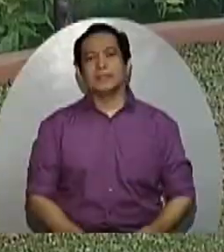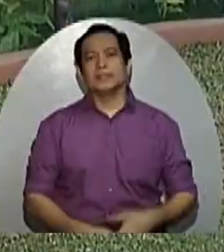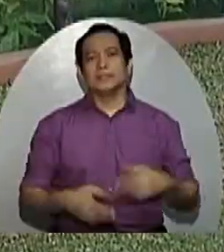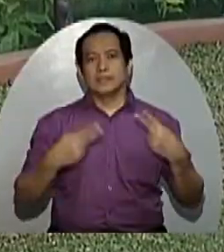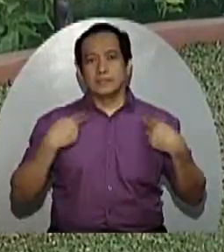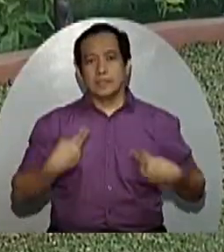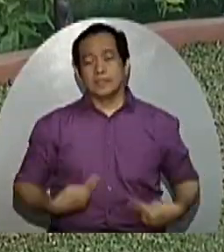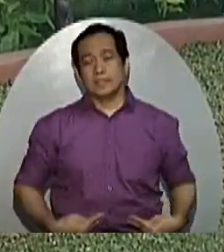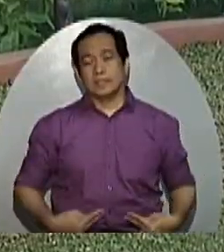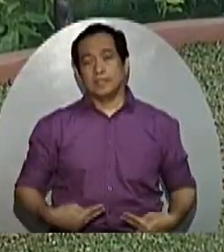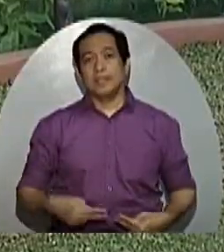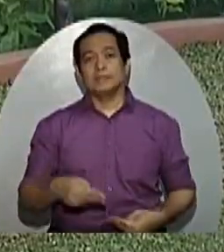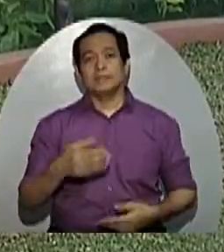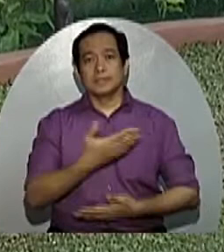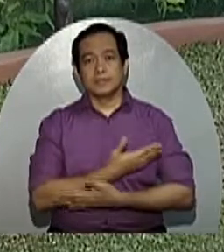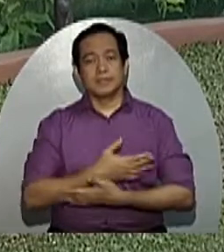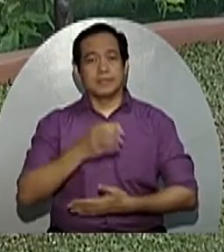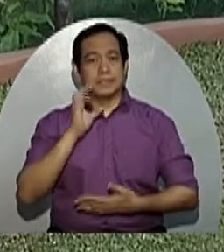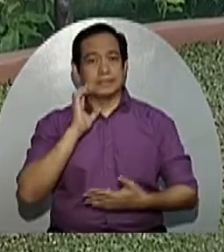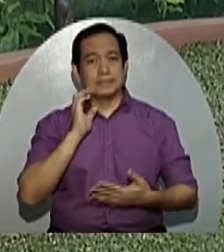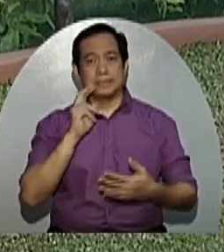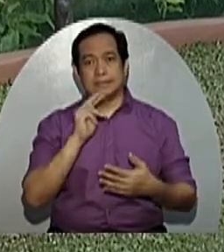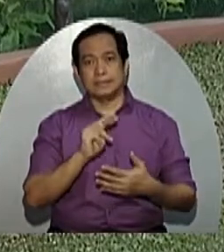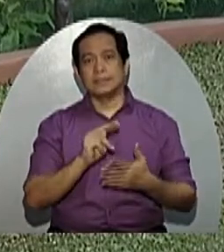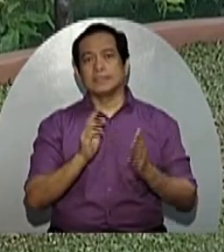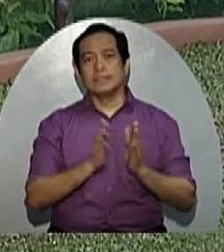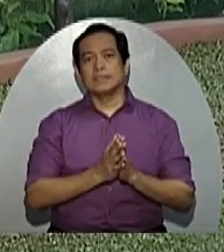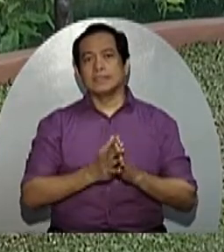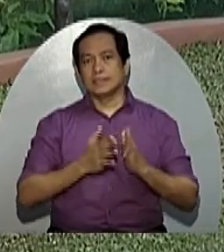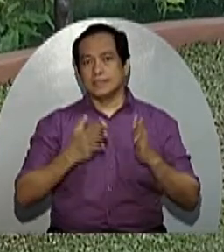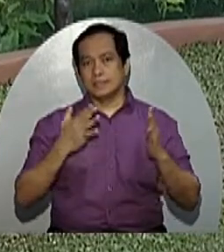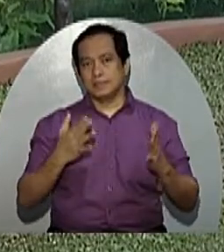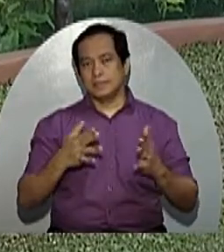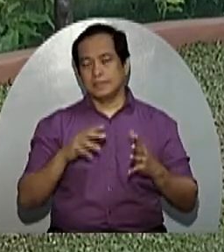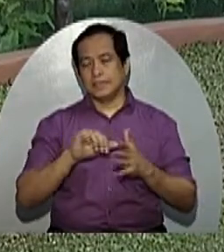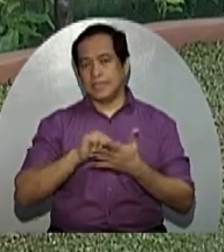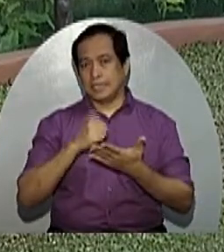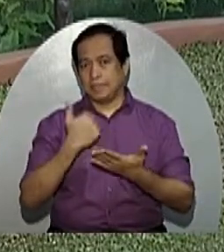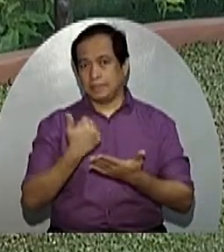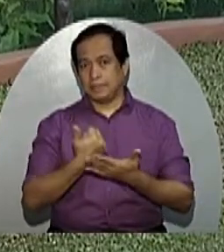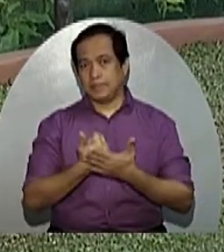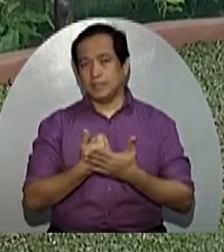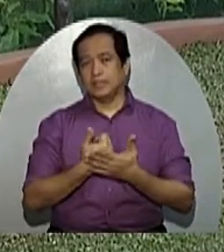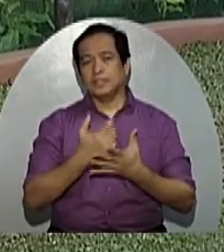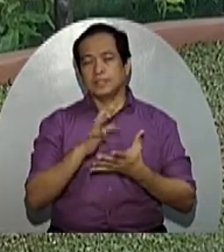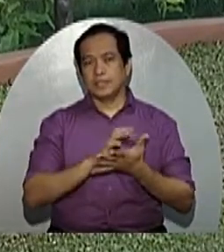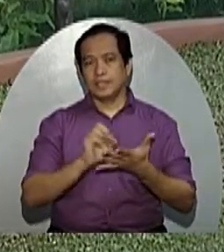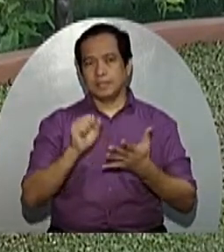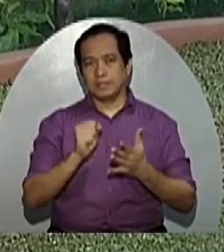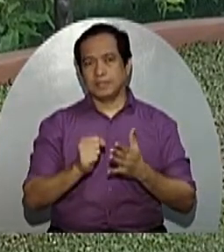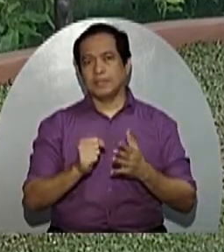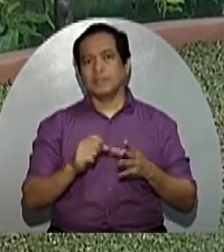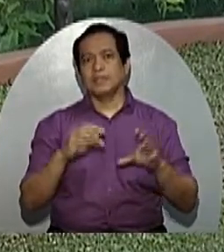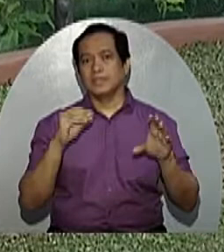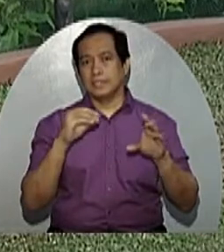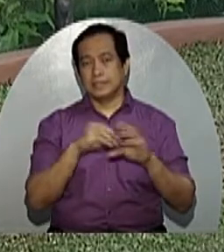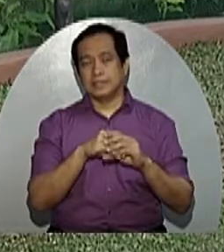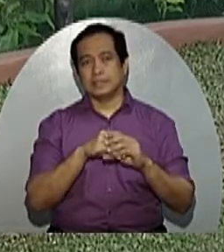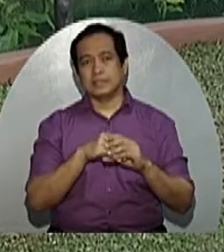Ang kondisyon ni baby Crislyn ay kinakailangan ng malaking halaga para matanggal ang namuong mas o laman sa kanyang